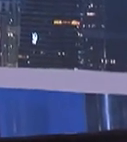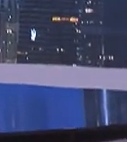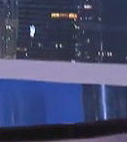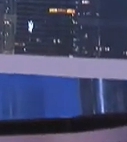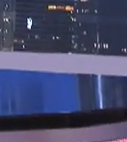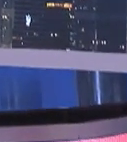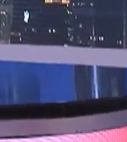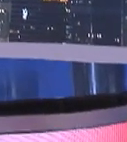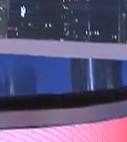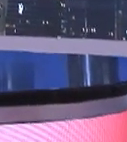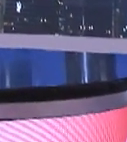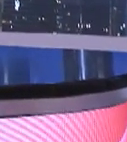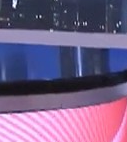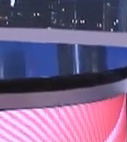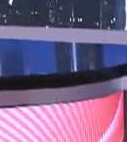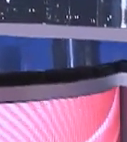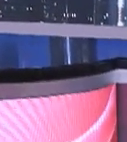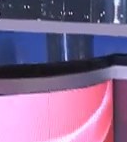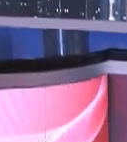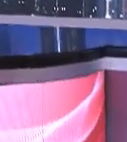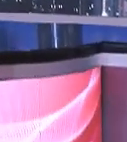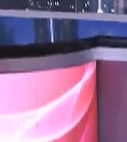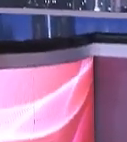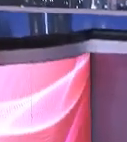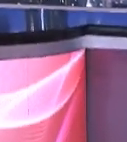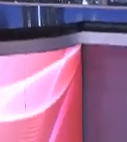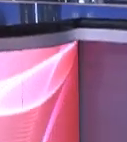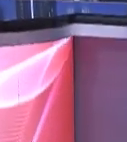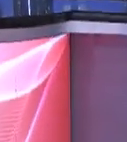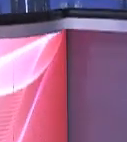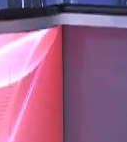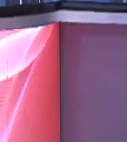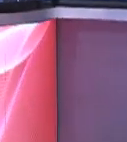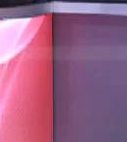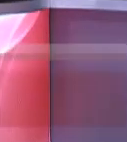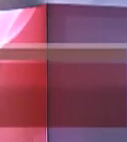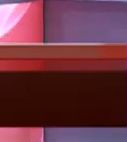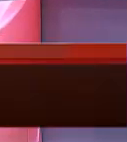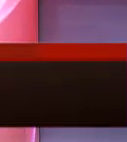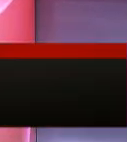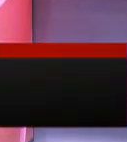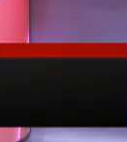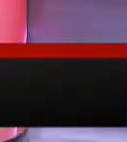2021 berakhir di sini. Dengan itu, Assalamualaikum. Salam sejahtera.